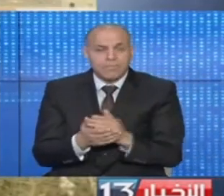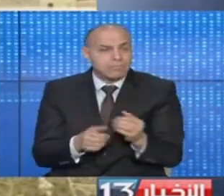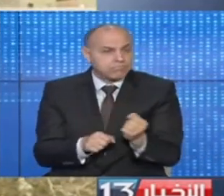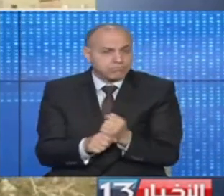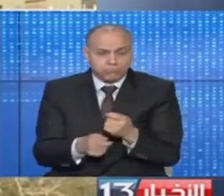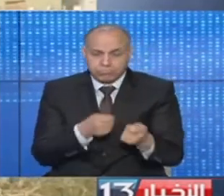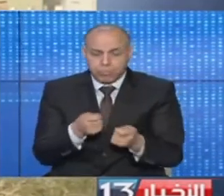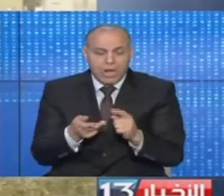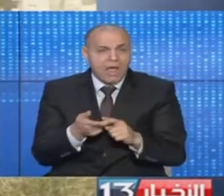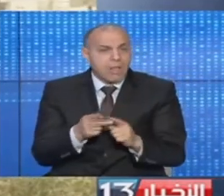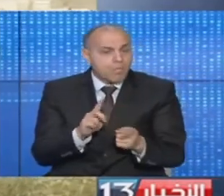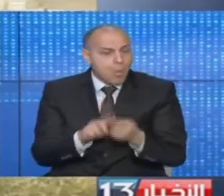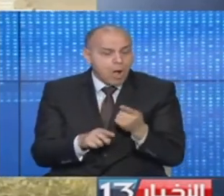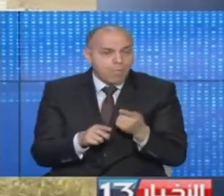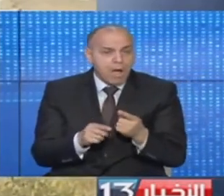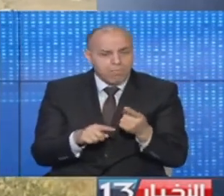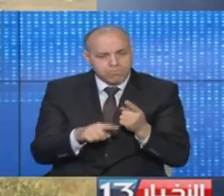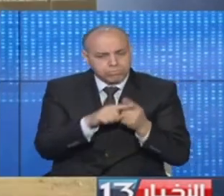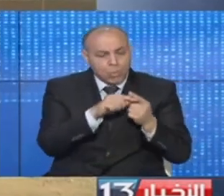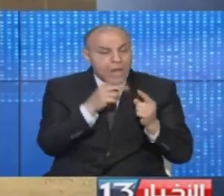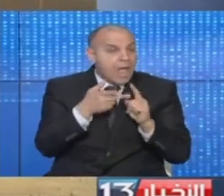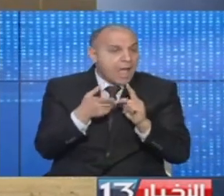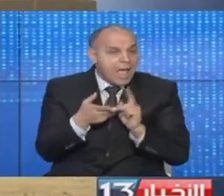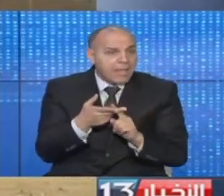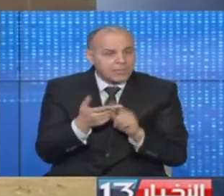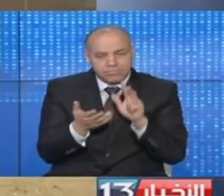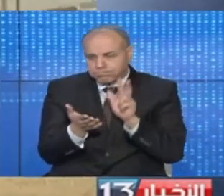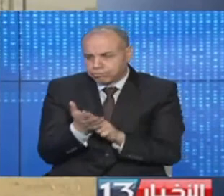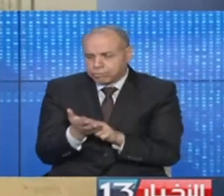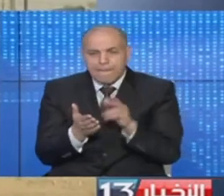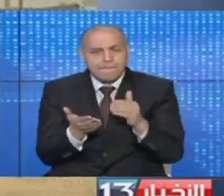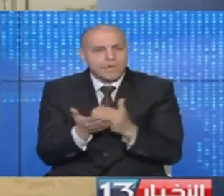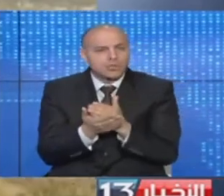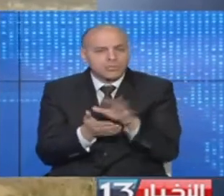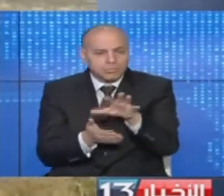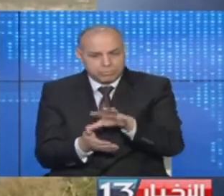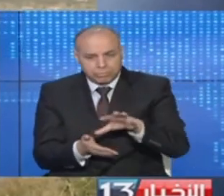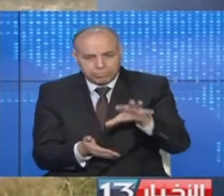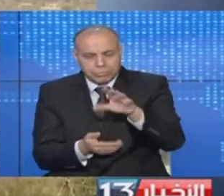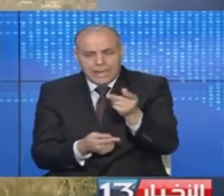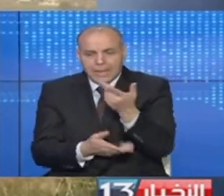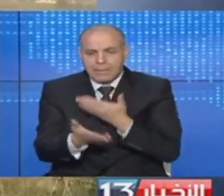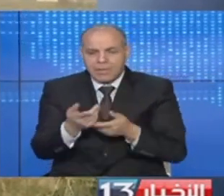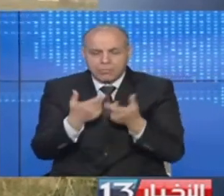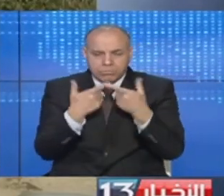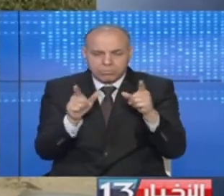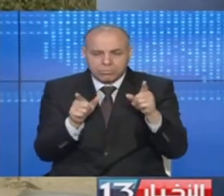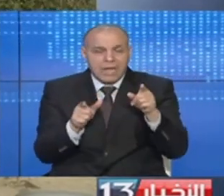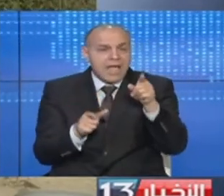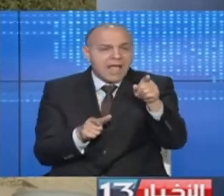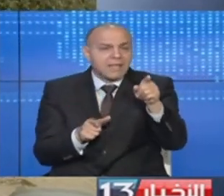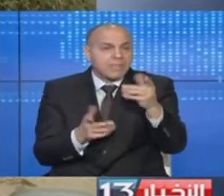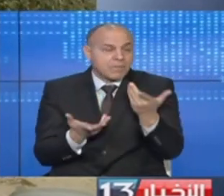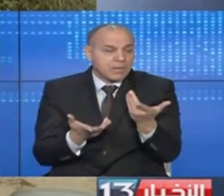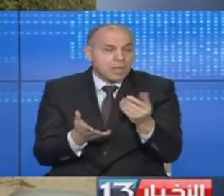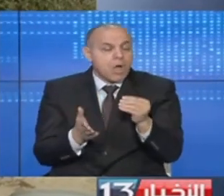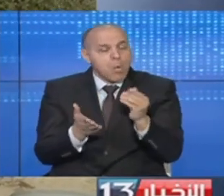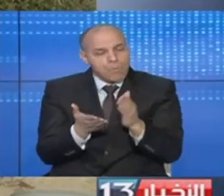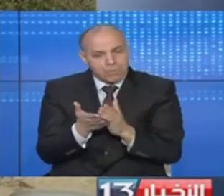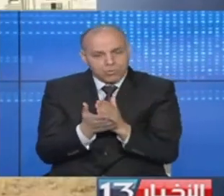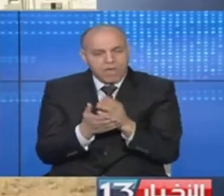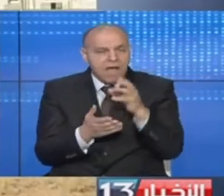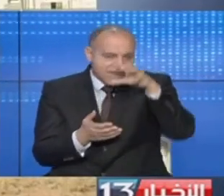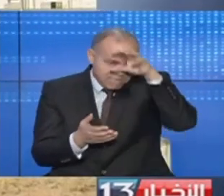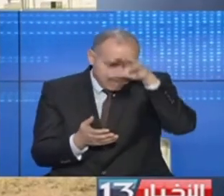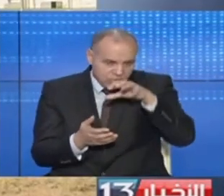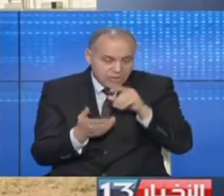استثمارية ذات قيمة مضافة وتفعيل مشروع منطقة التبادل التجاري الحر بتلابد ومشروع